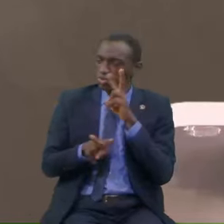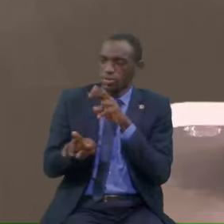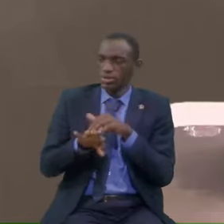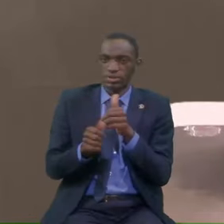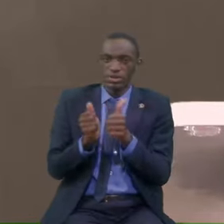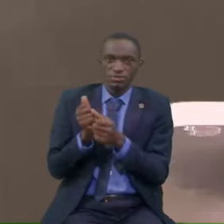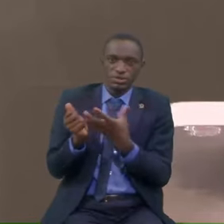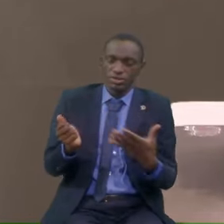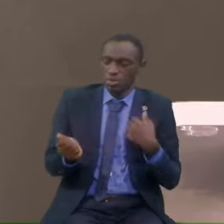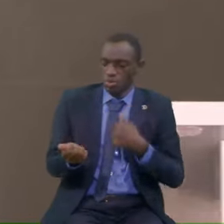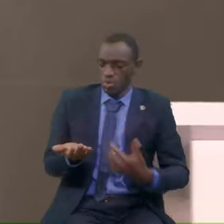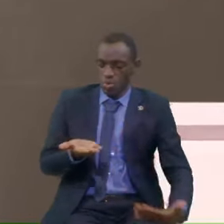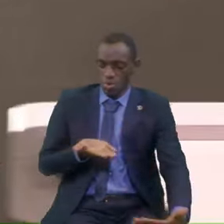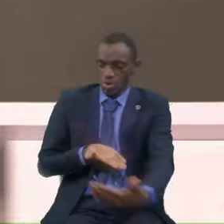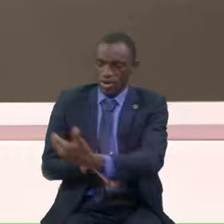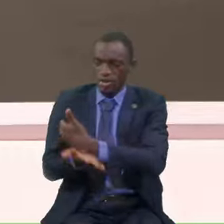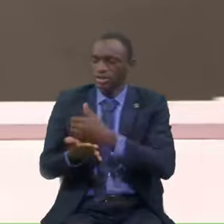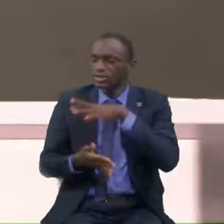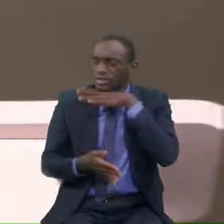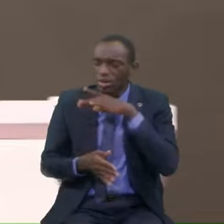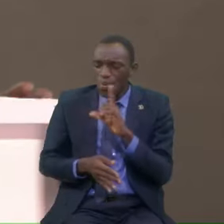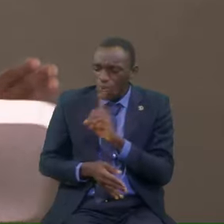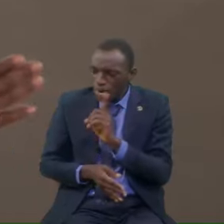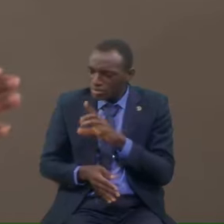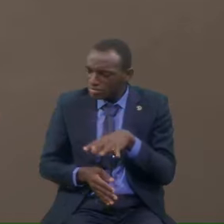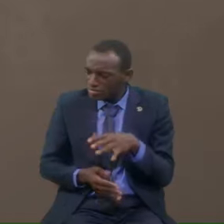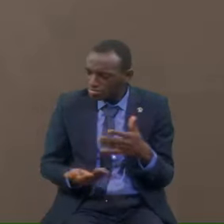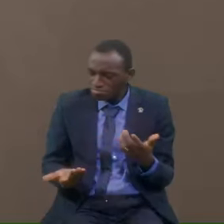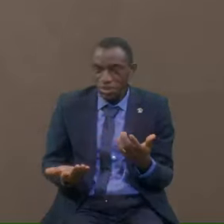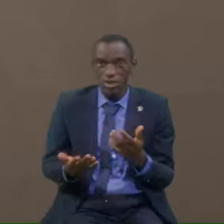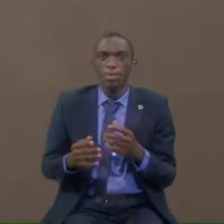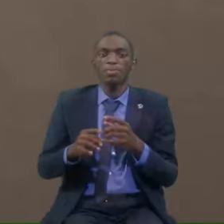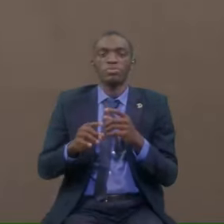et nous devons rassembler d'où viennent ces saletés.